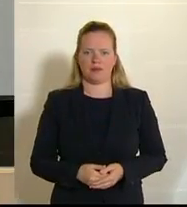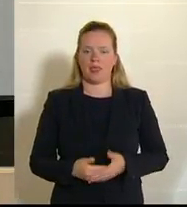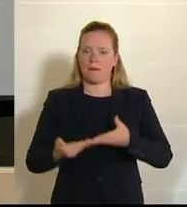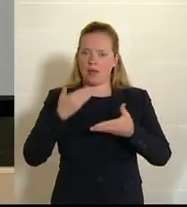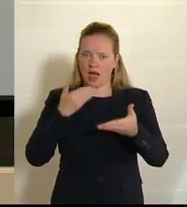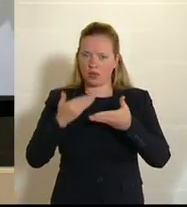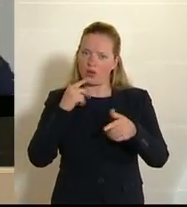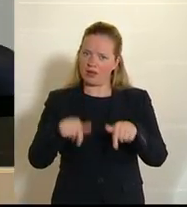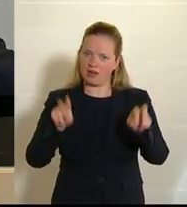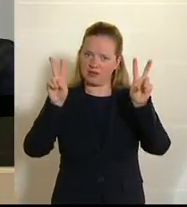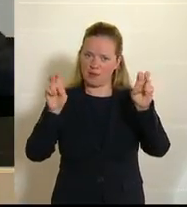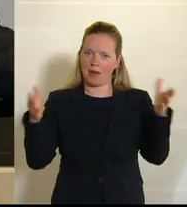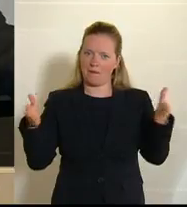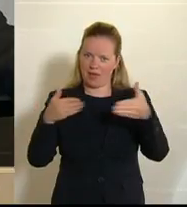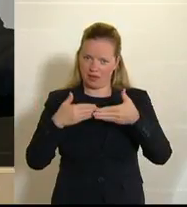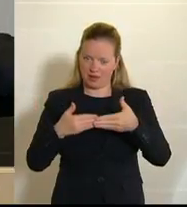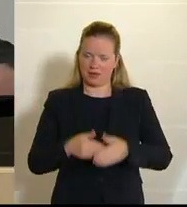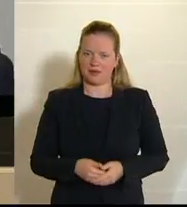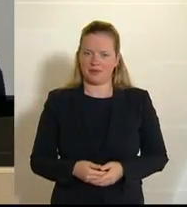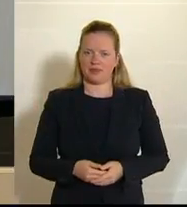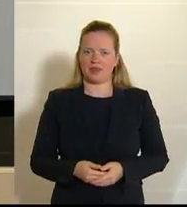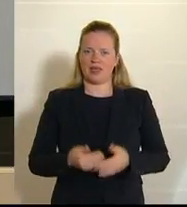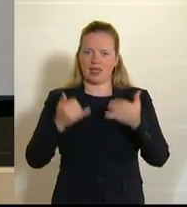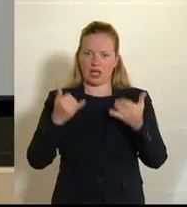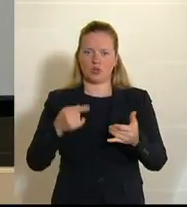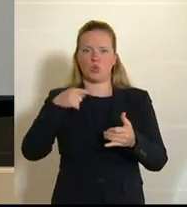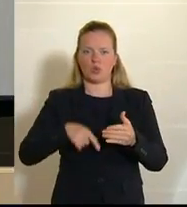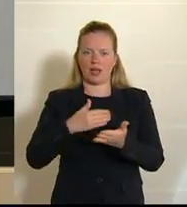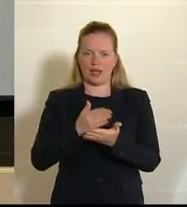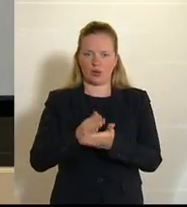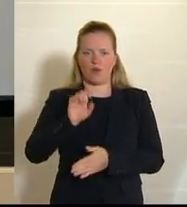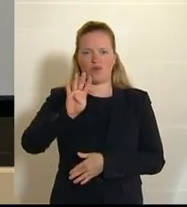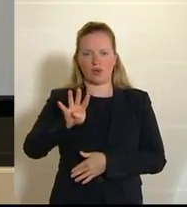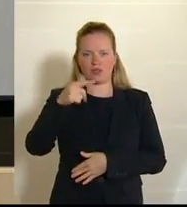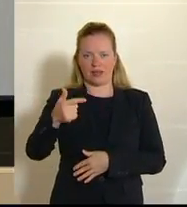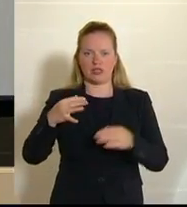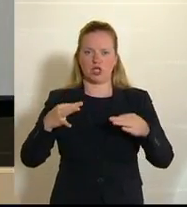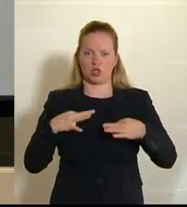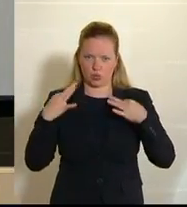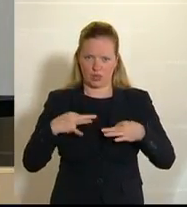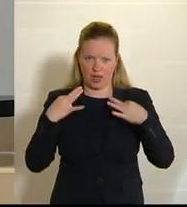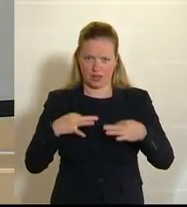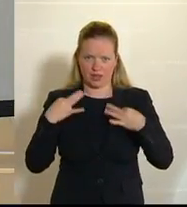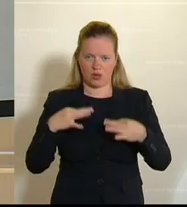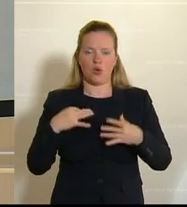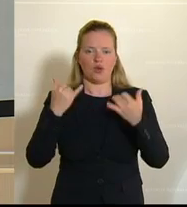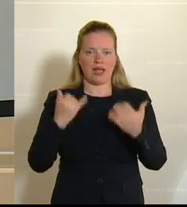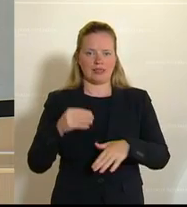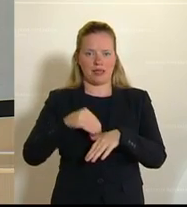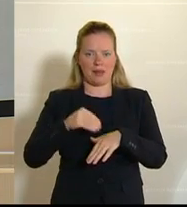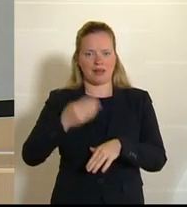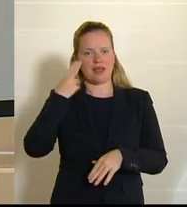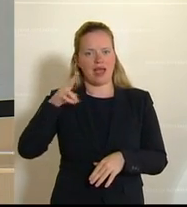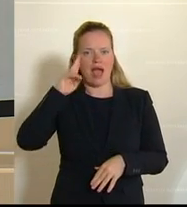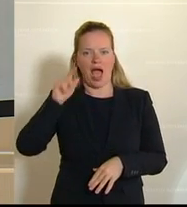beratungen zu diesem thema beendet und wir kommen so untergliederung 24 besonders an die untergruppen soziales pensionsversicherung